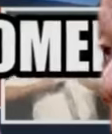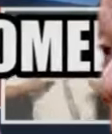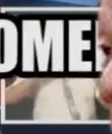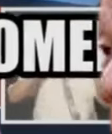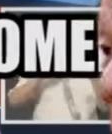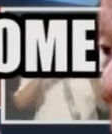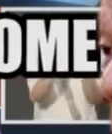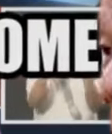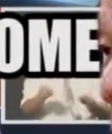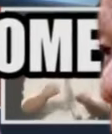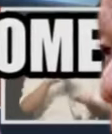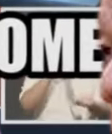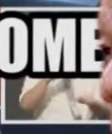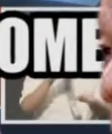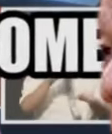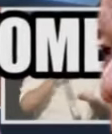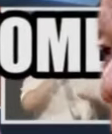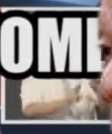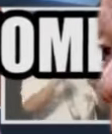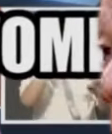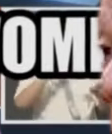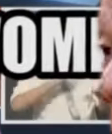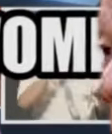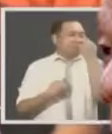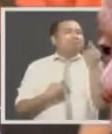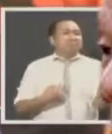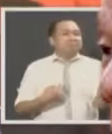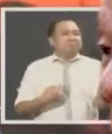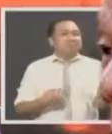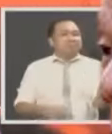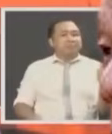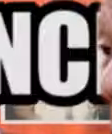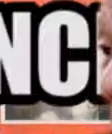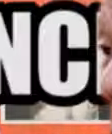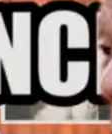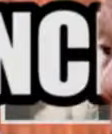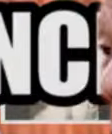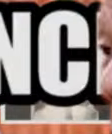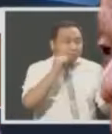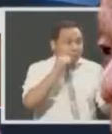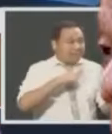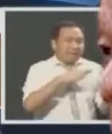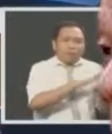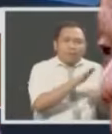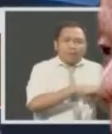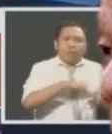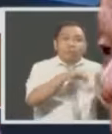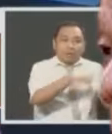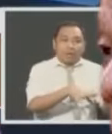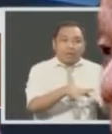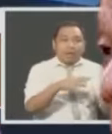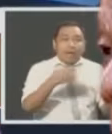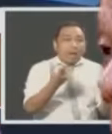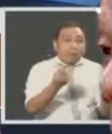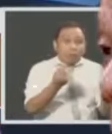is how important the woman is in Davao. Third, moral excellence. Pinatay ko lahat